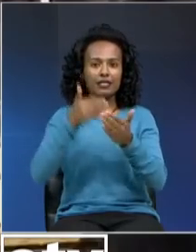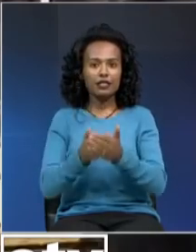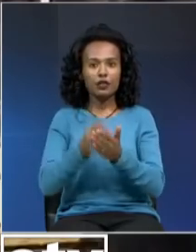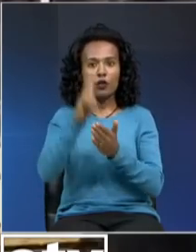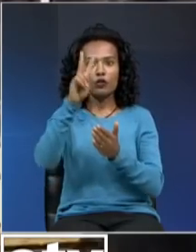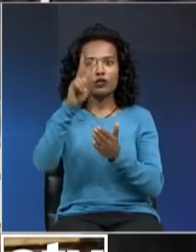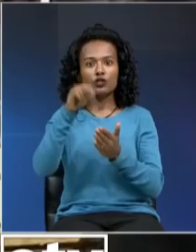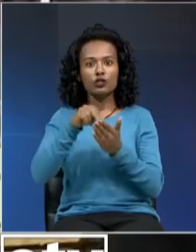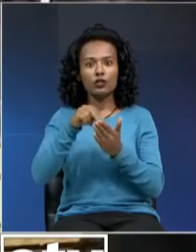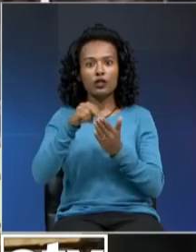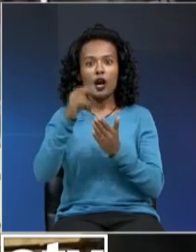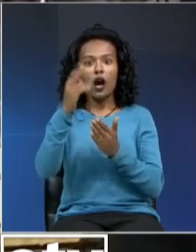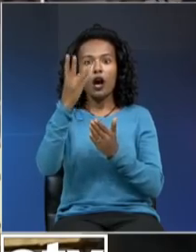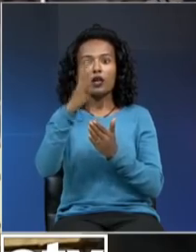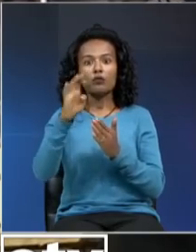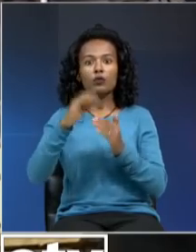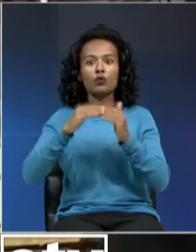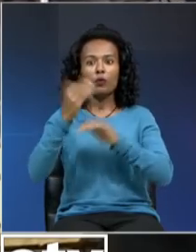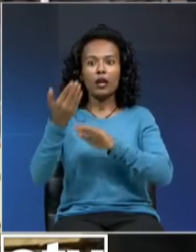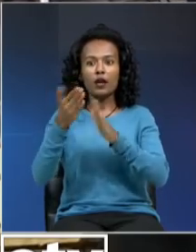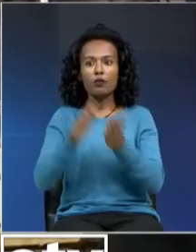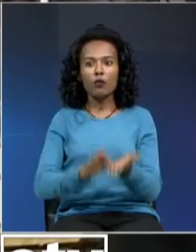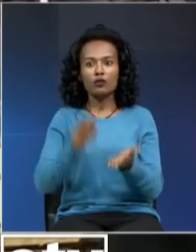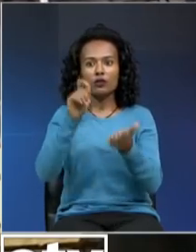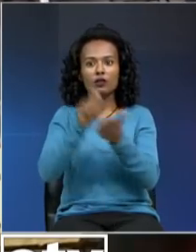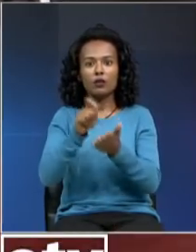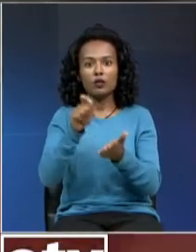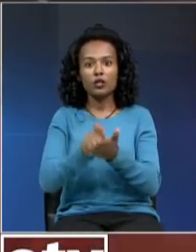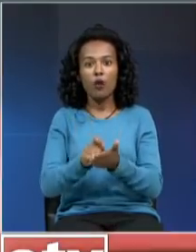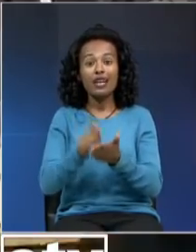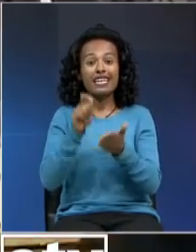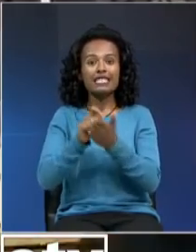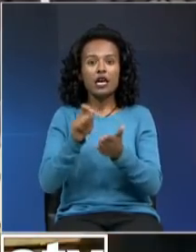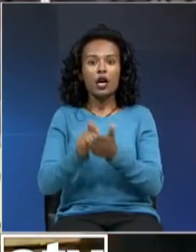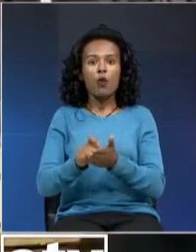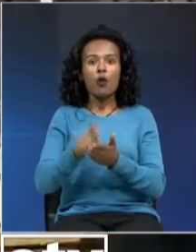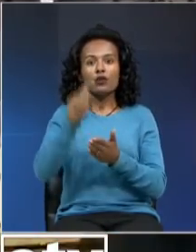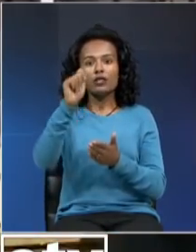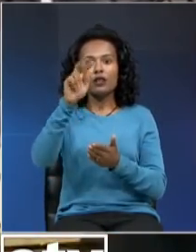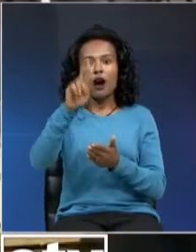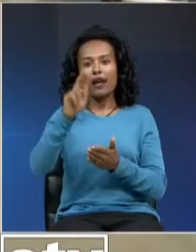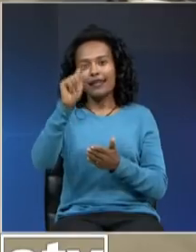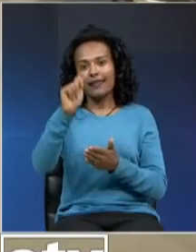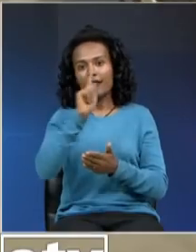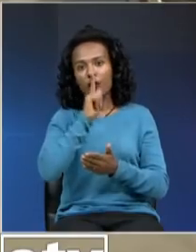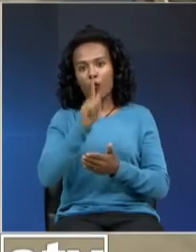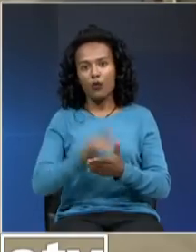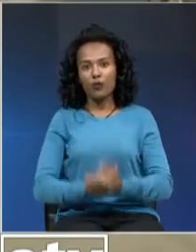ከ2400 በላይ ሞትም ተመዝግበዋል። የዘገበው ቻሪቲ ነው።